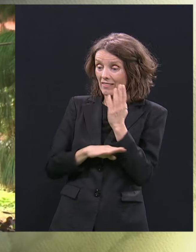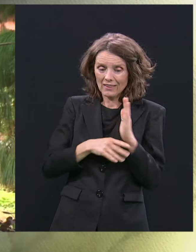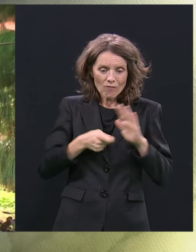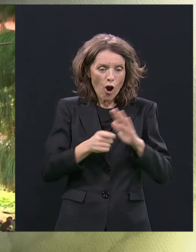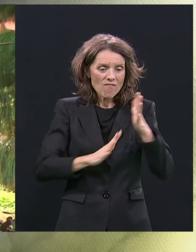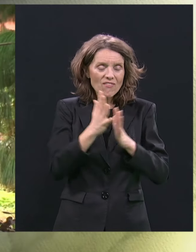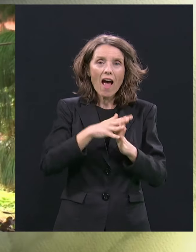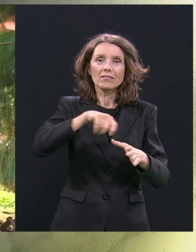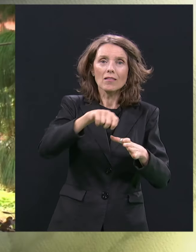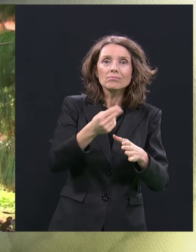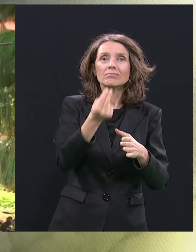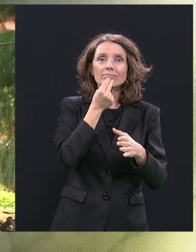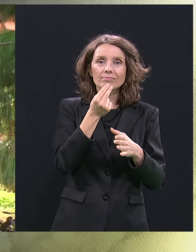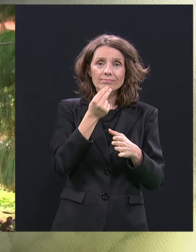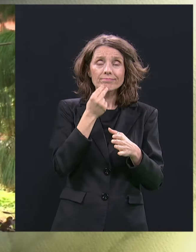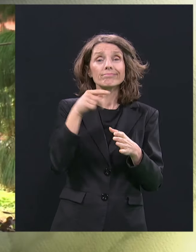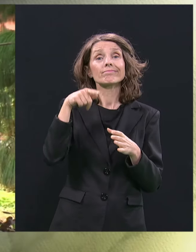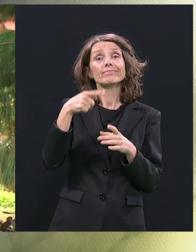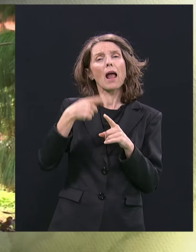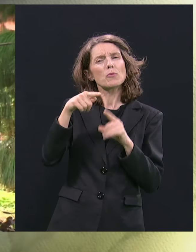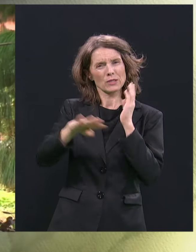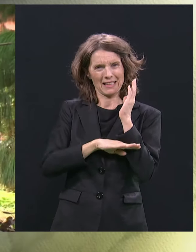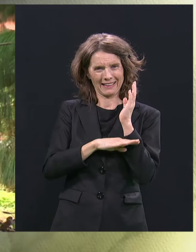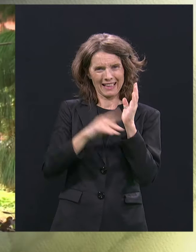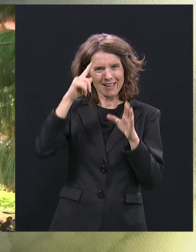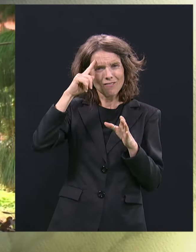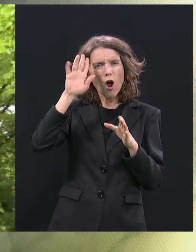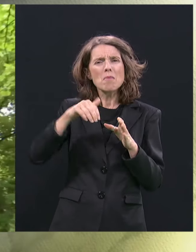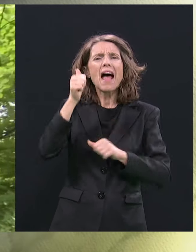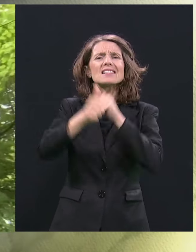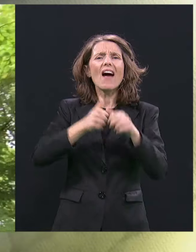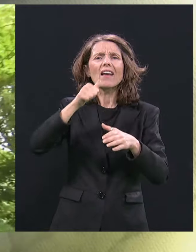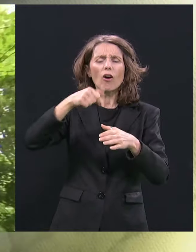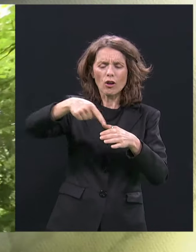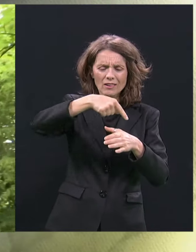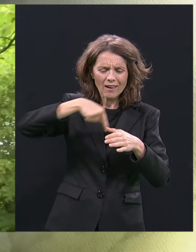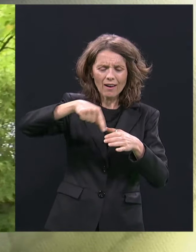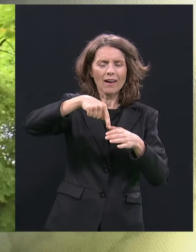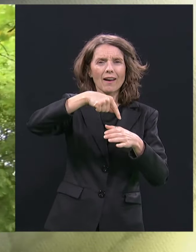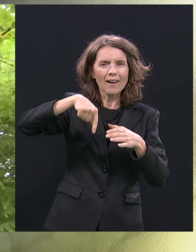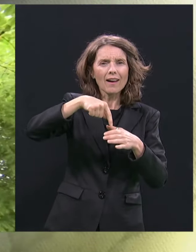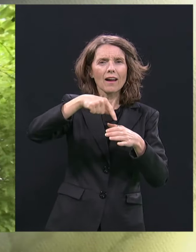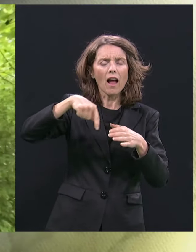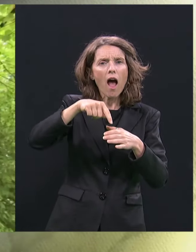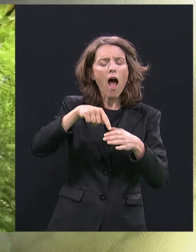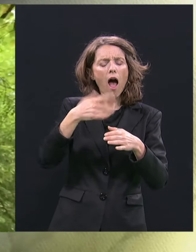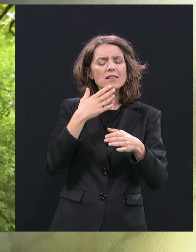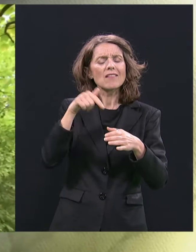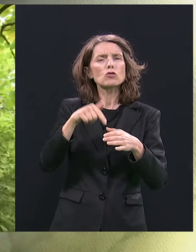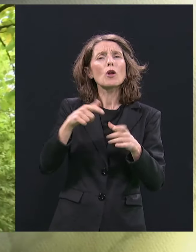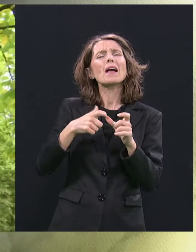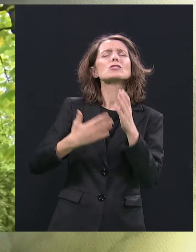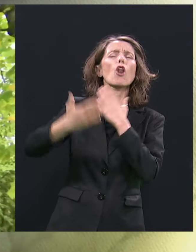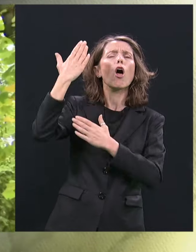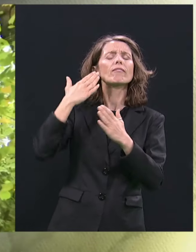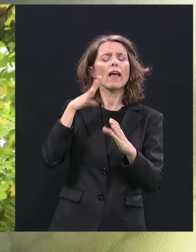Zahvaljujući drvetu, u kome sunce beleži svoj godišnji ciklus u obliku godova, stari Sloveni su otkrili kalendar, kako bi odredili